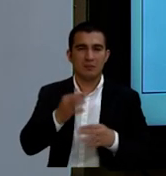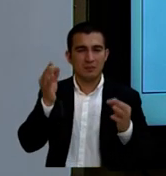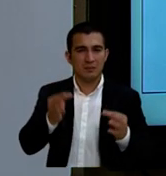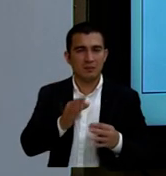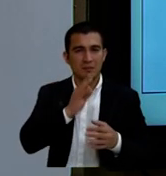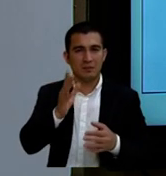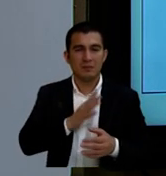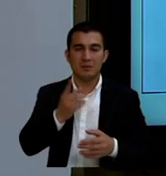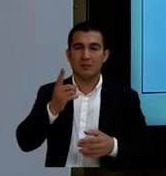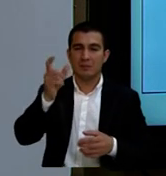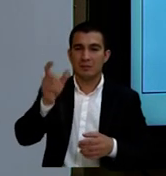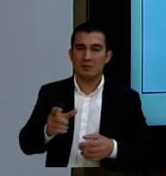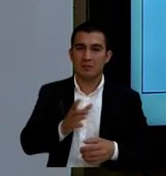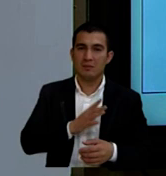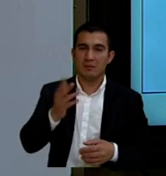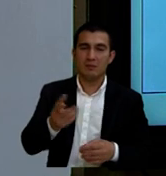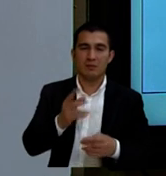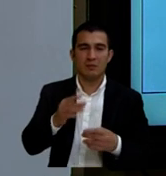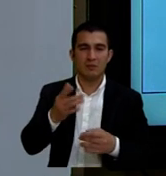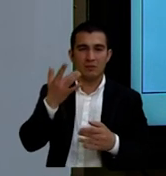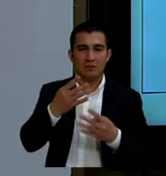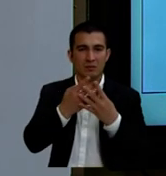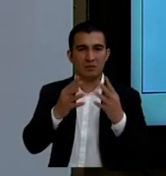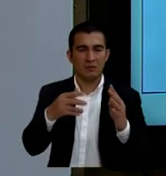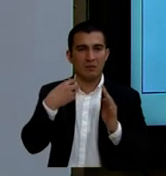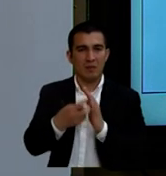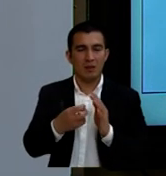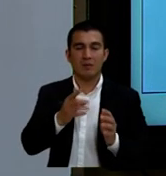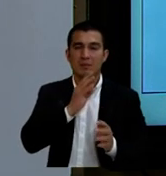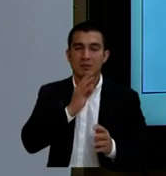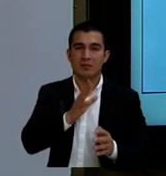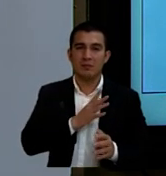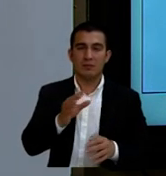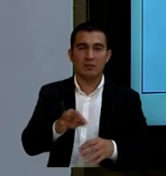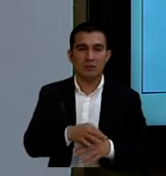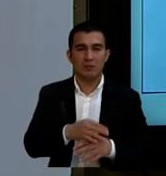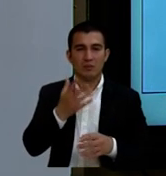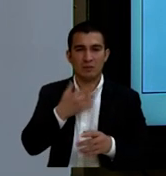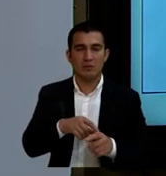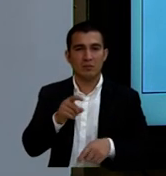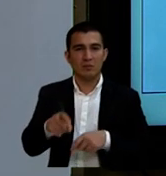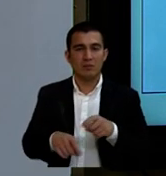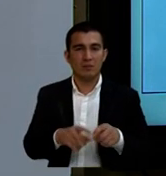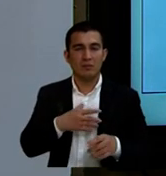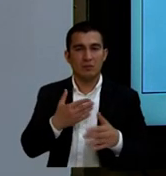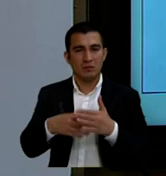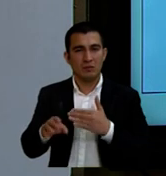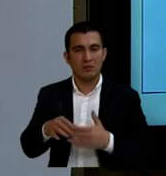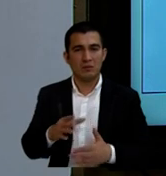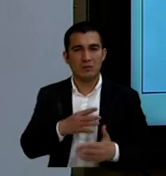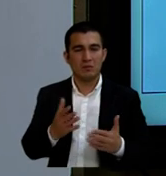Bir jayron bor edi, qafasga tushdi. Bir qiz bor edi, turmush ostonasiga shu tariqa qadam